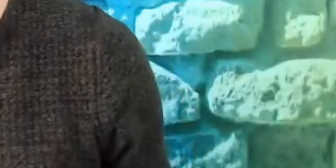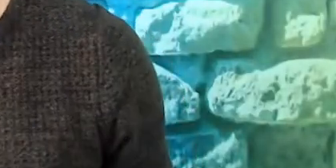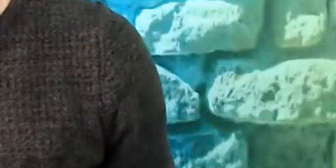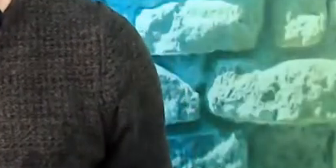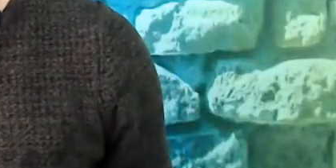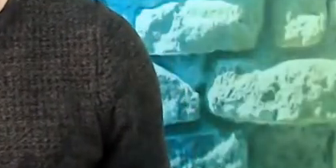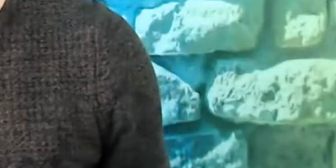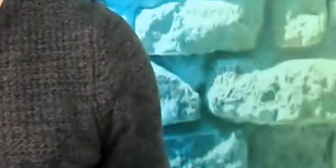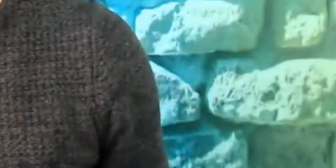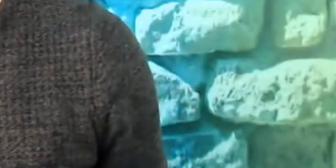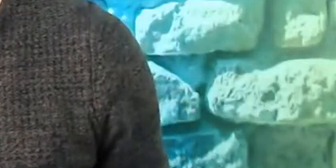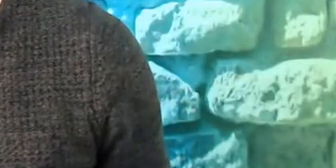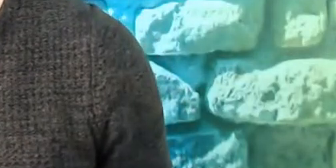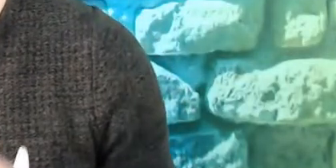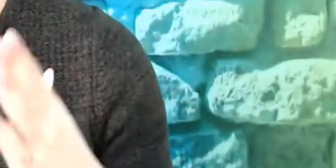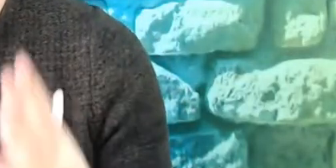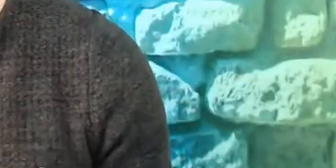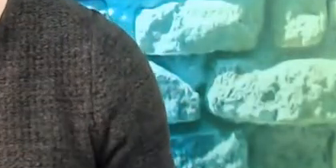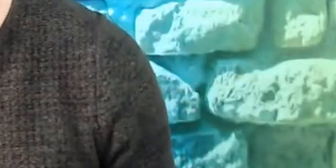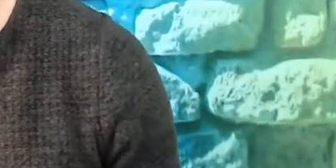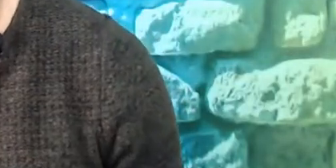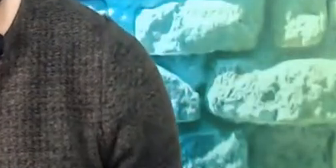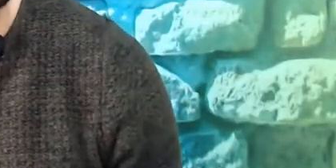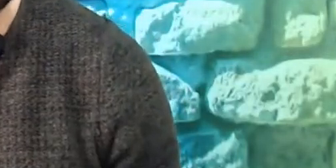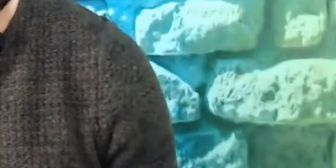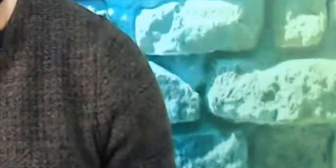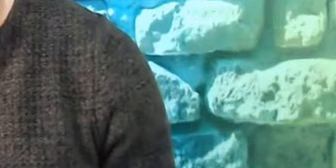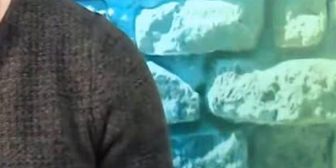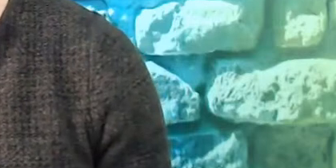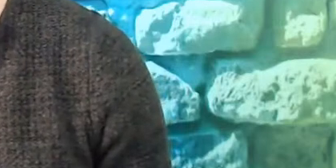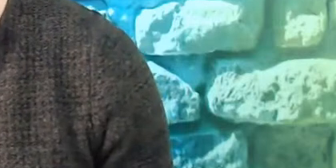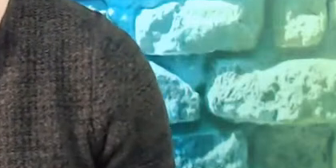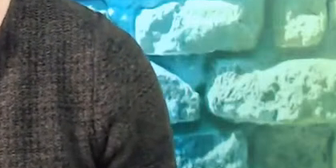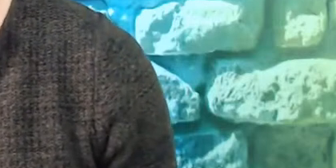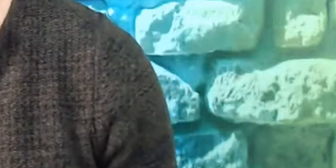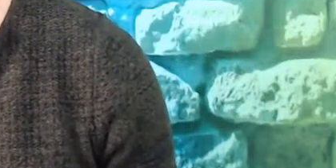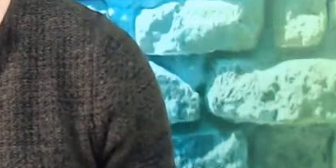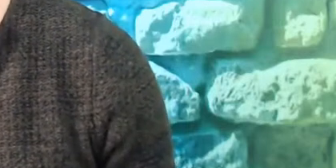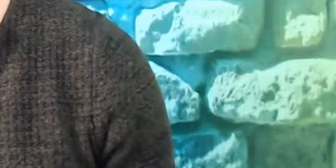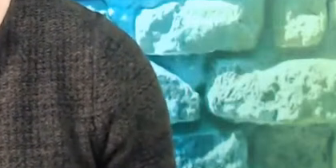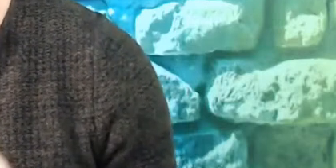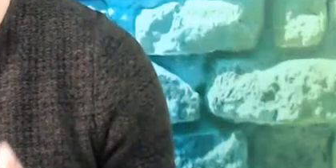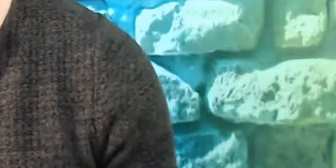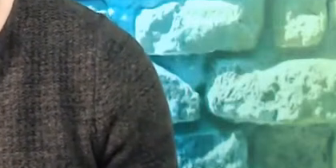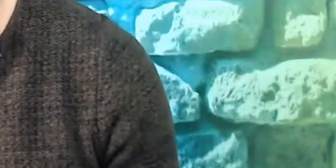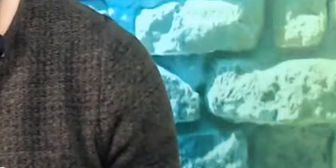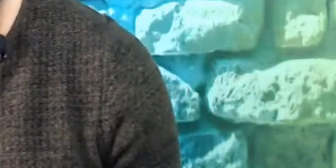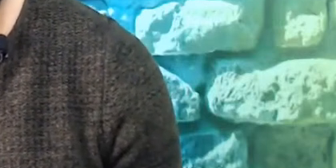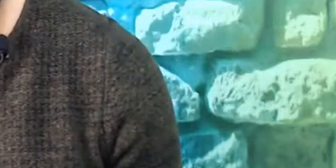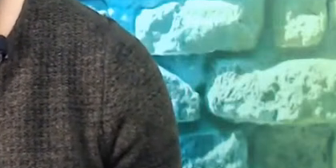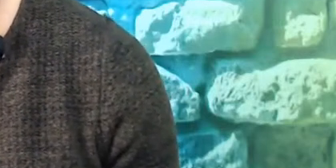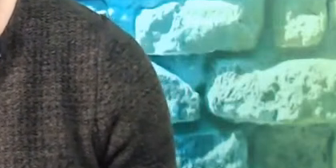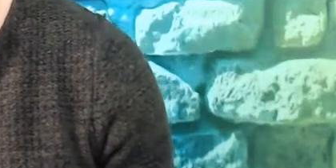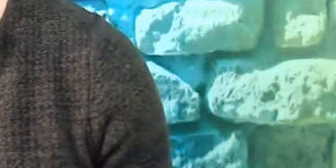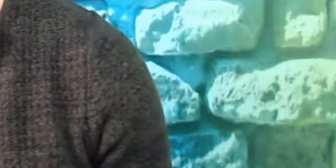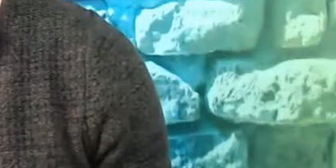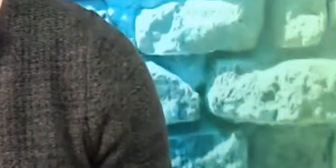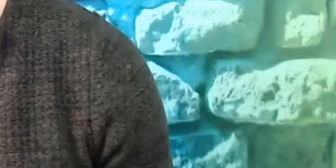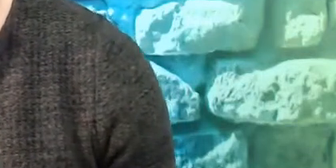Sevgili dostlar, hepinize merhabalar. Birazdan HDP eş Genel Başkanı Pervi Buldan grup toplantısını